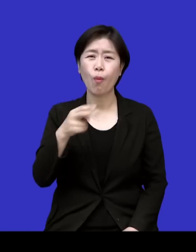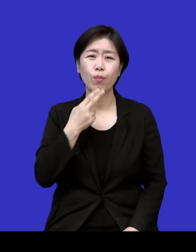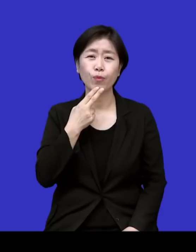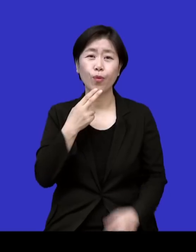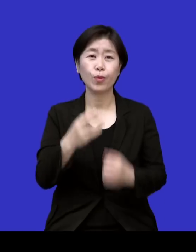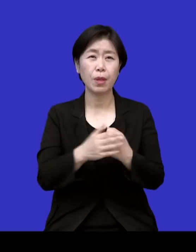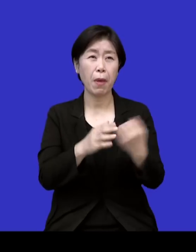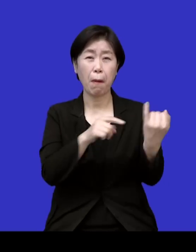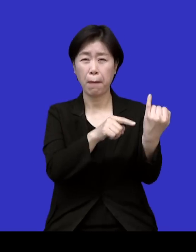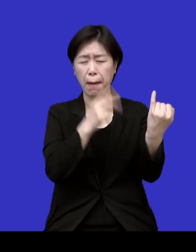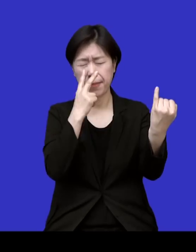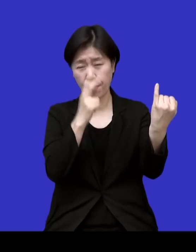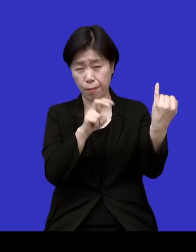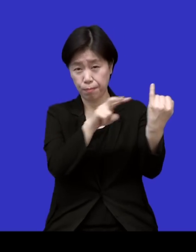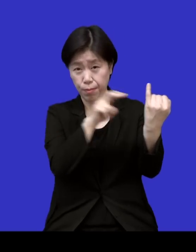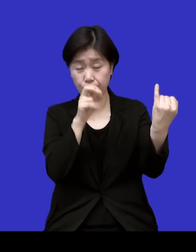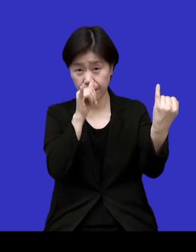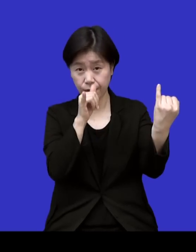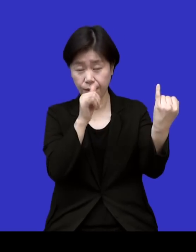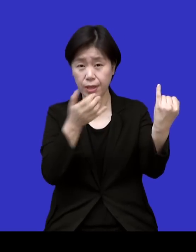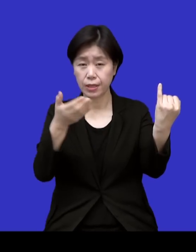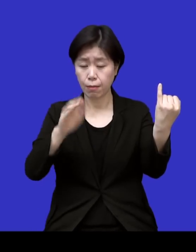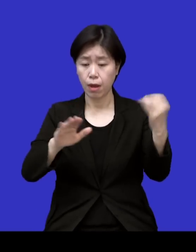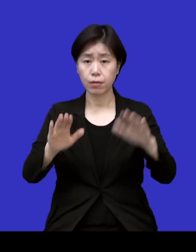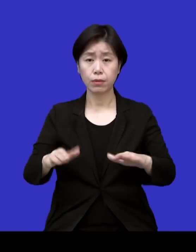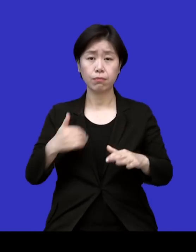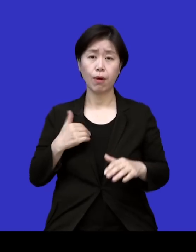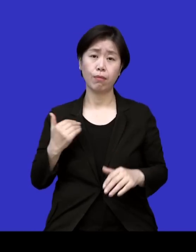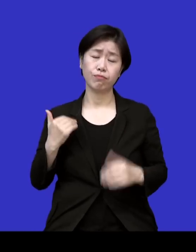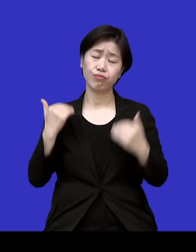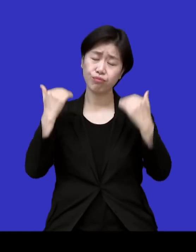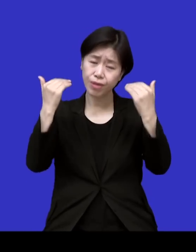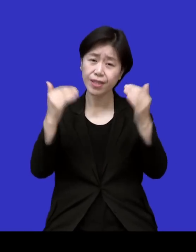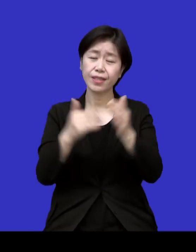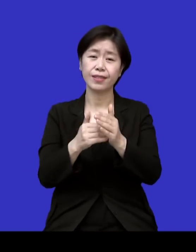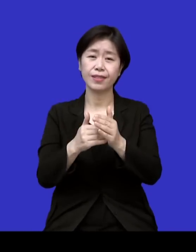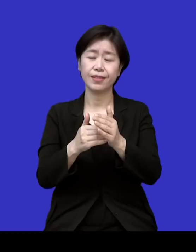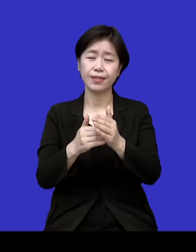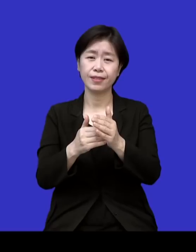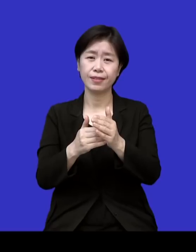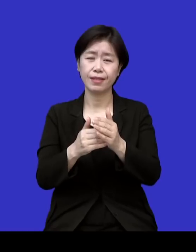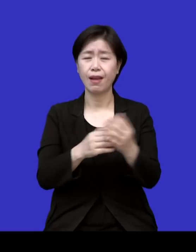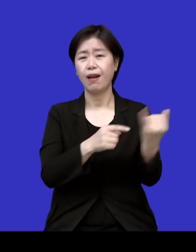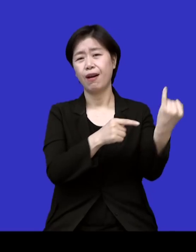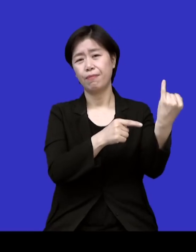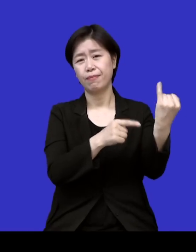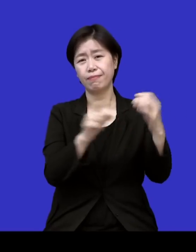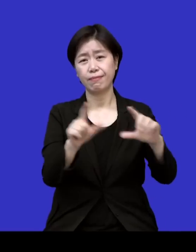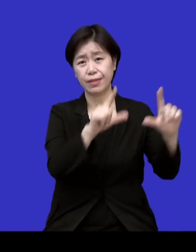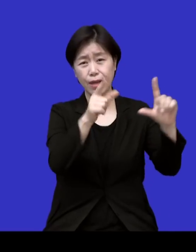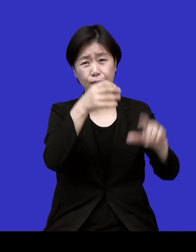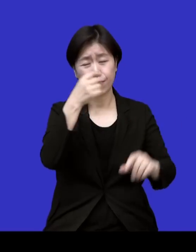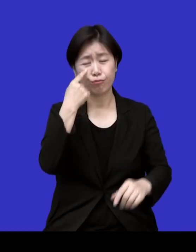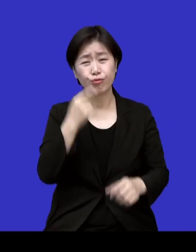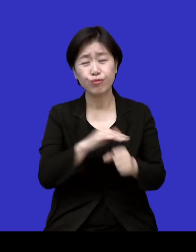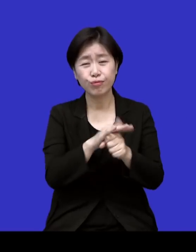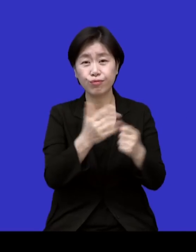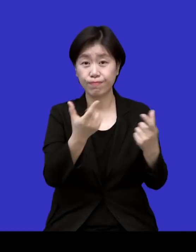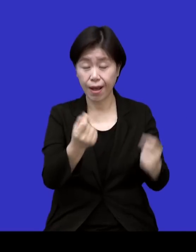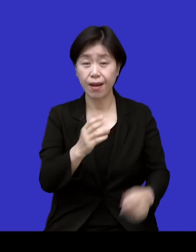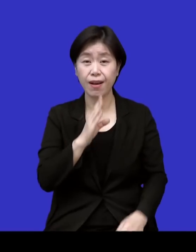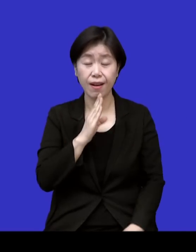미워했지만 지금은 이제 엄마를 이해할 수 있을 만큼 많이 컸지 않냐. 그 삶도 불쌍하지 않냐.